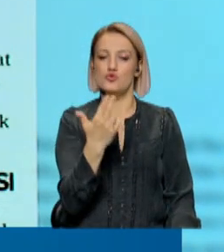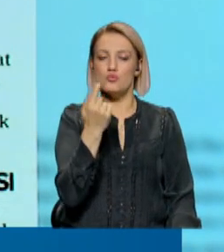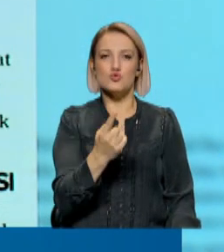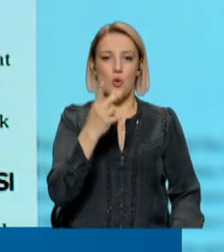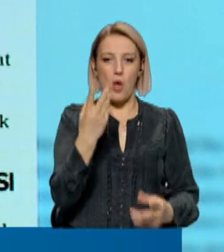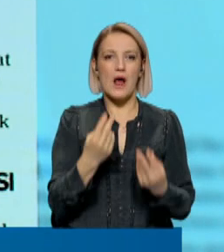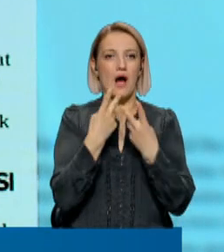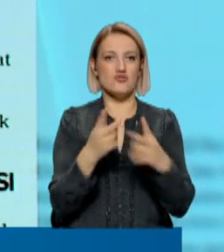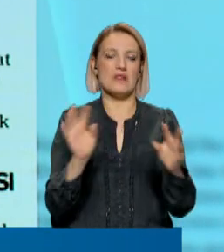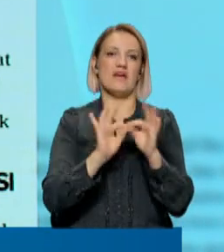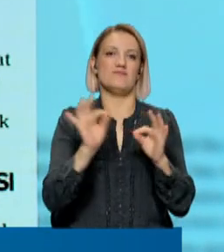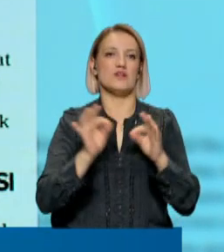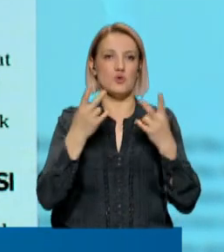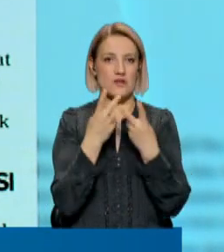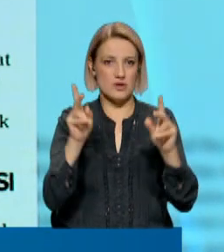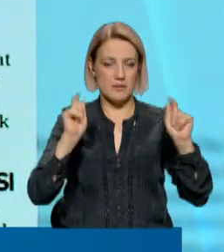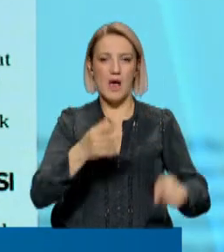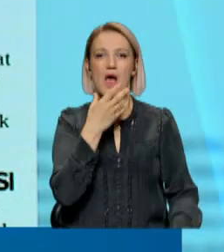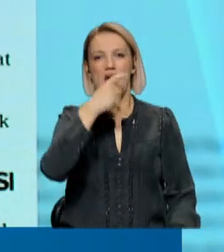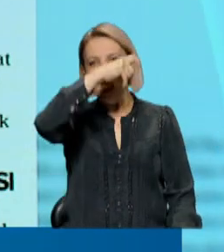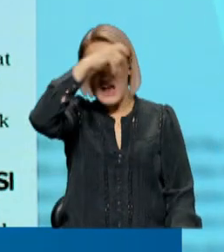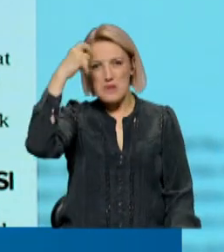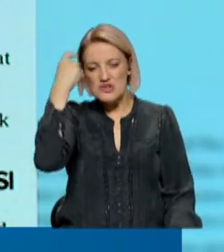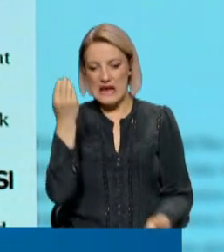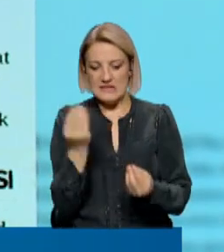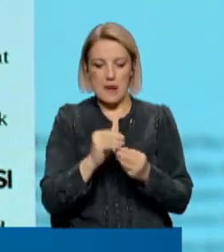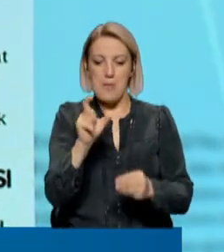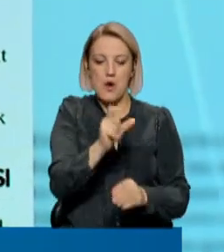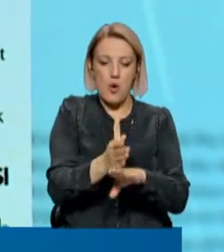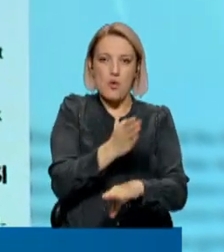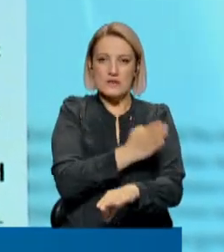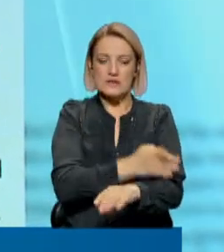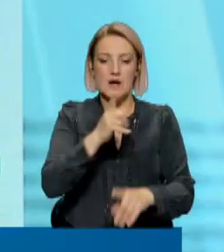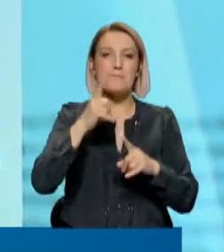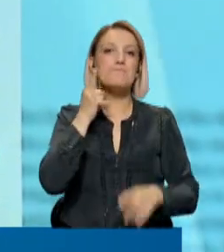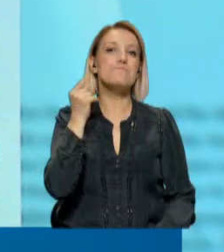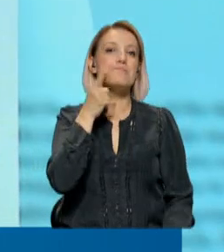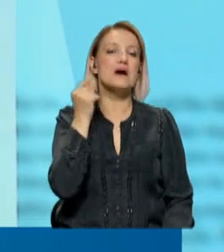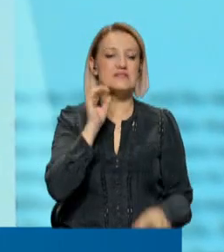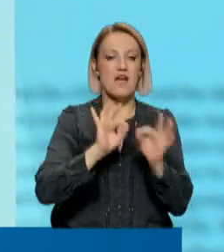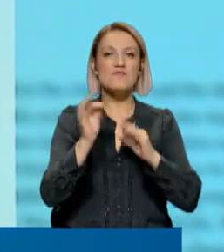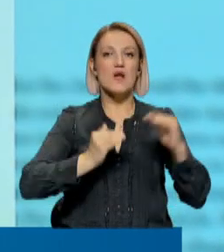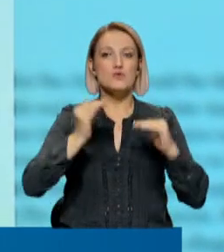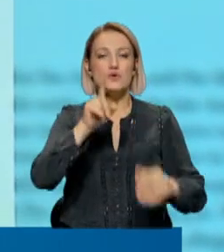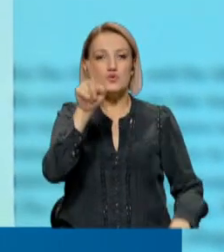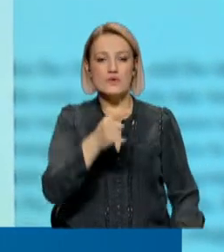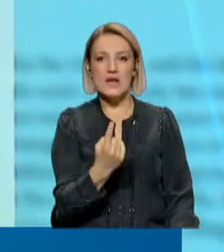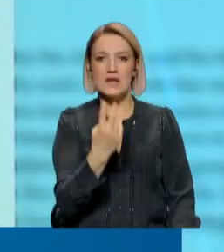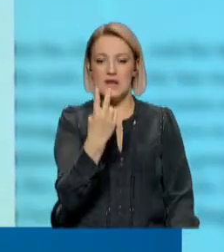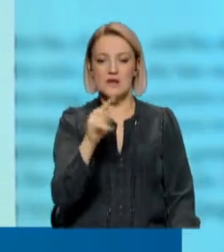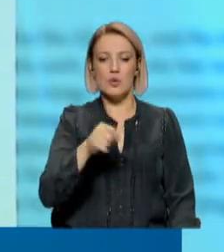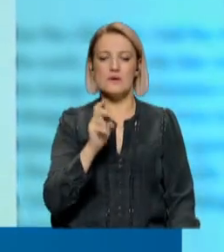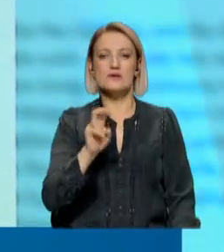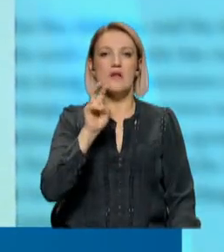açıklandı enflasyon rakamları. Emekçiye zam ayı öncesinde TÜİK Mayıs enflasyonunu